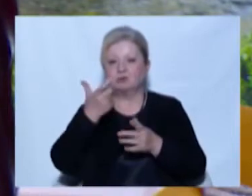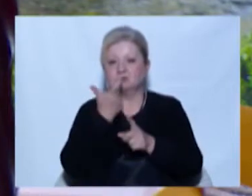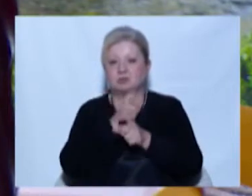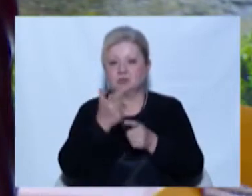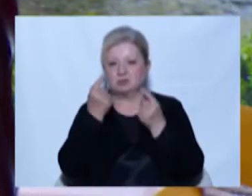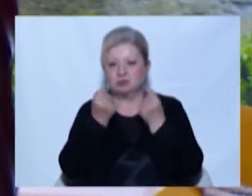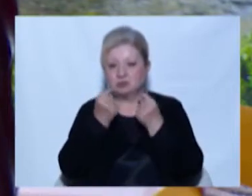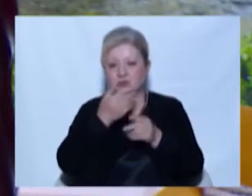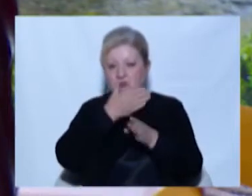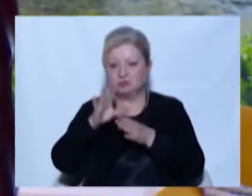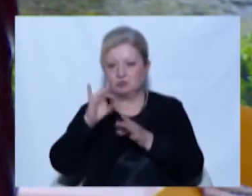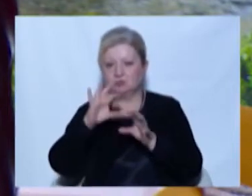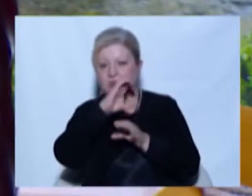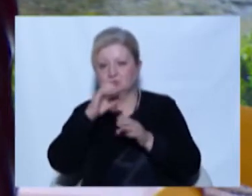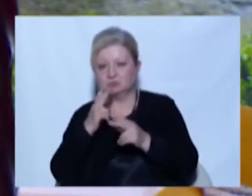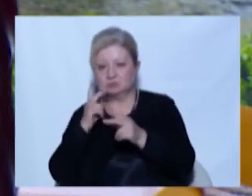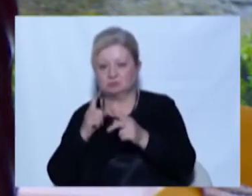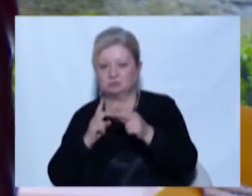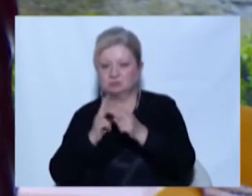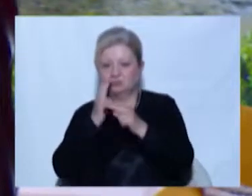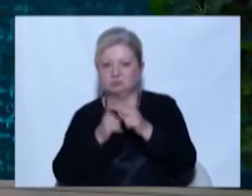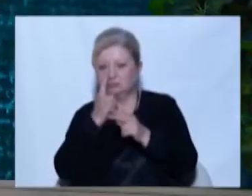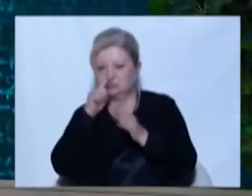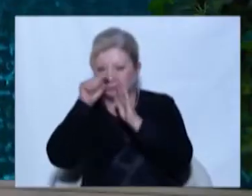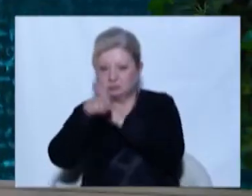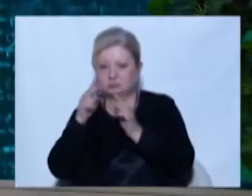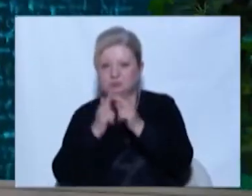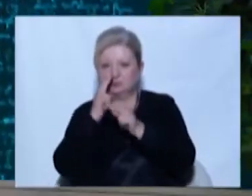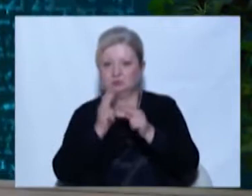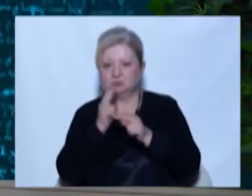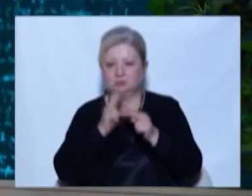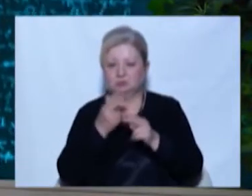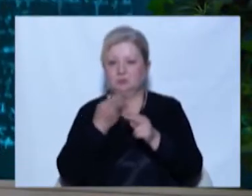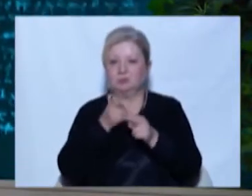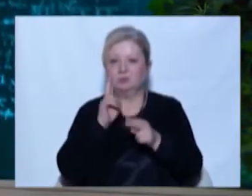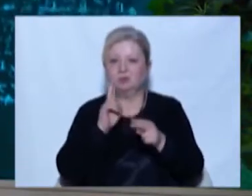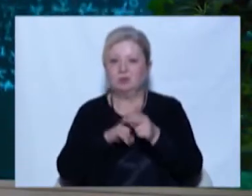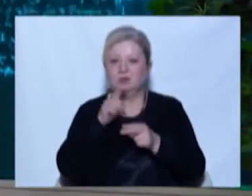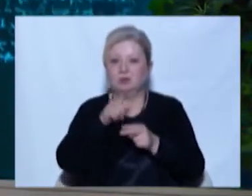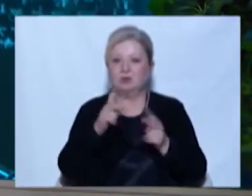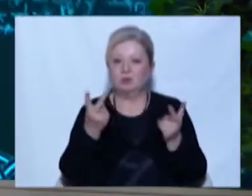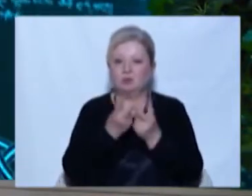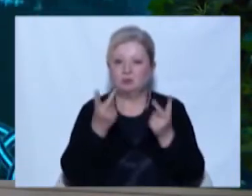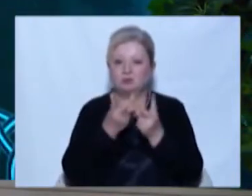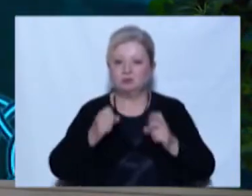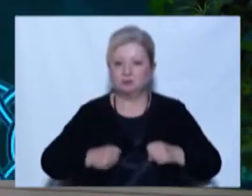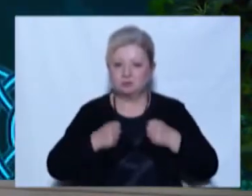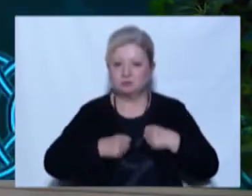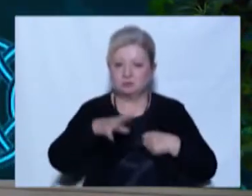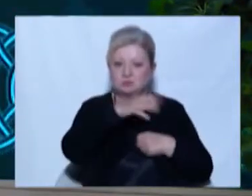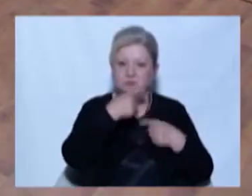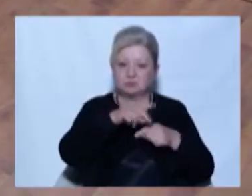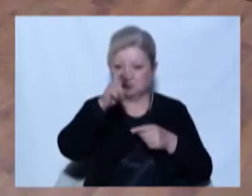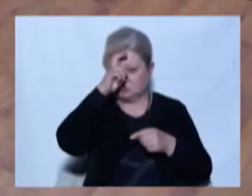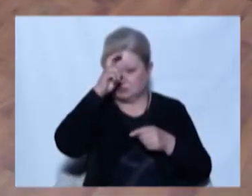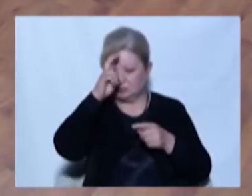kavshiri ara khedebs aravis da dasavletis samqaro inglisurenovani kveqnebi unda ცდილობდნენ დაიცვან